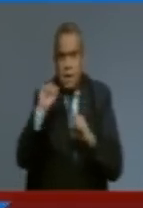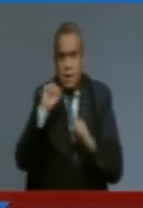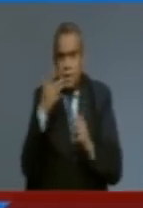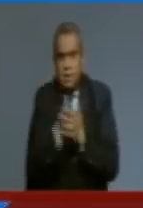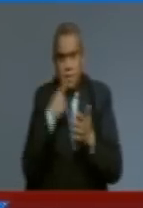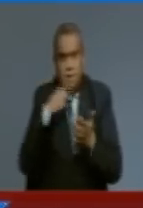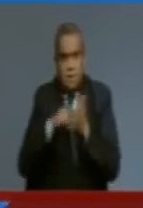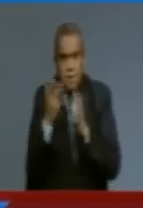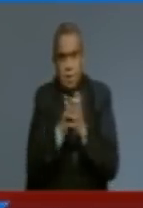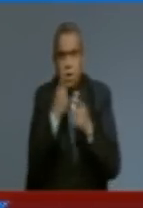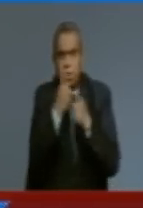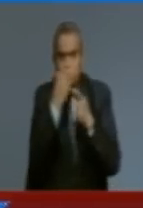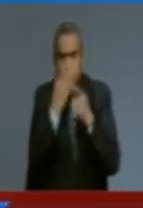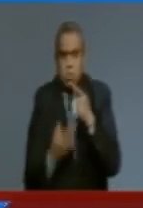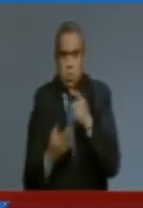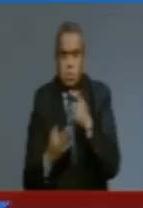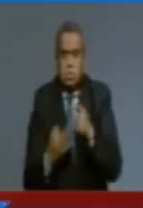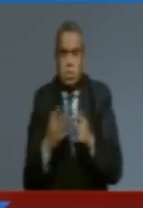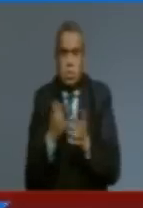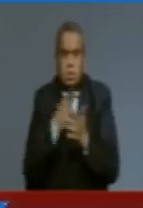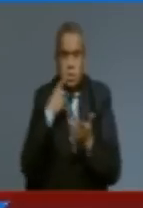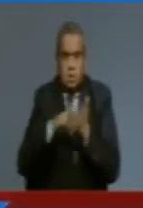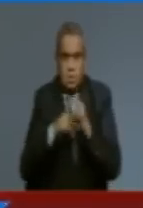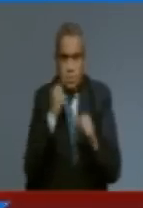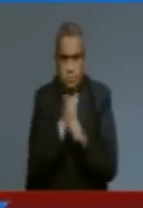ثلث من معاملات